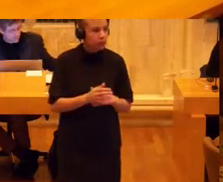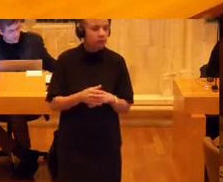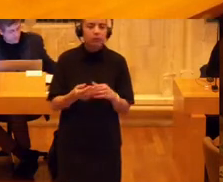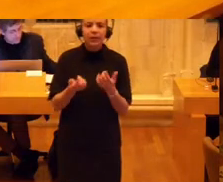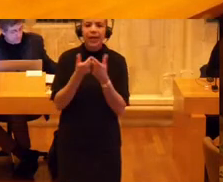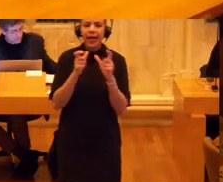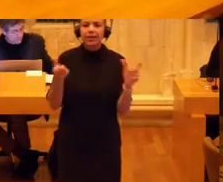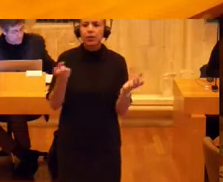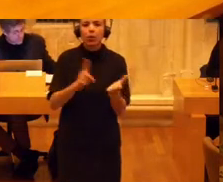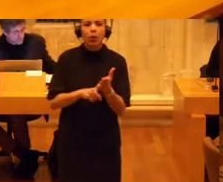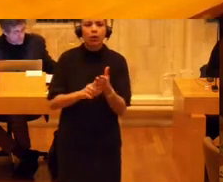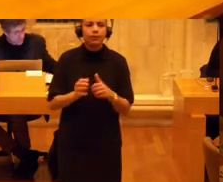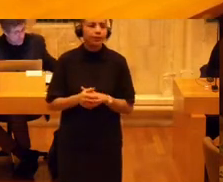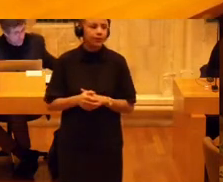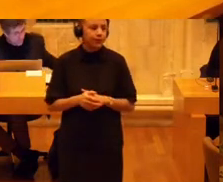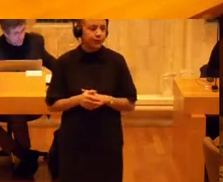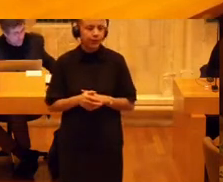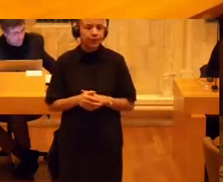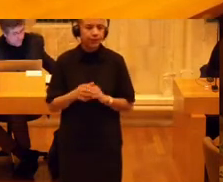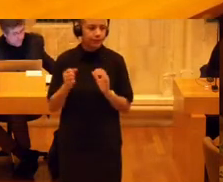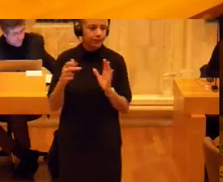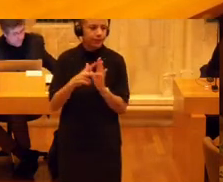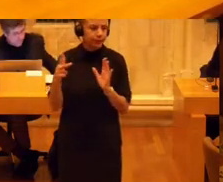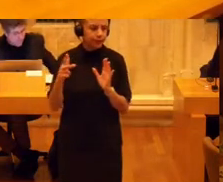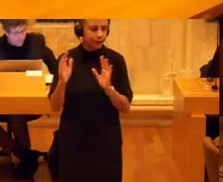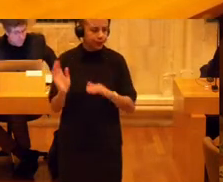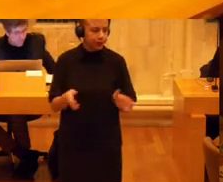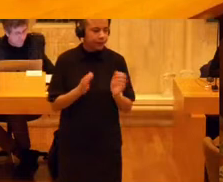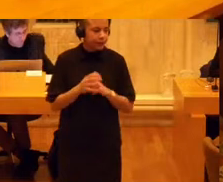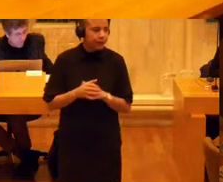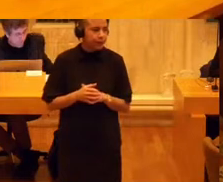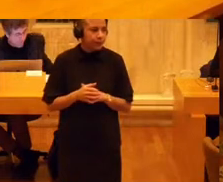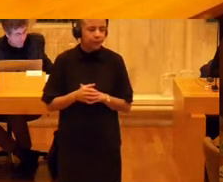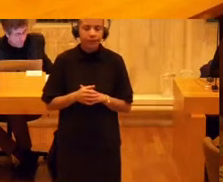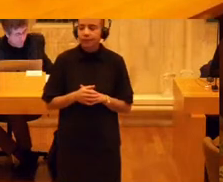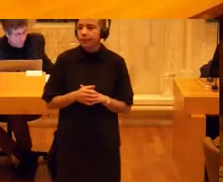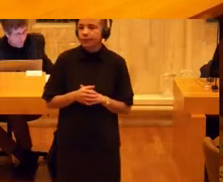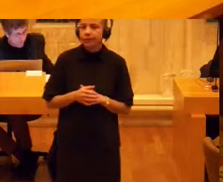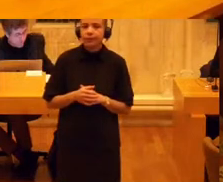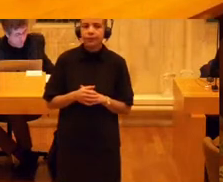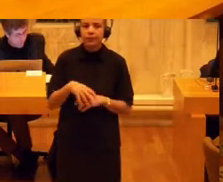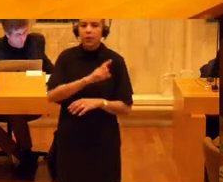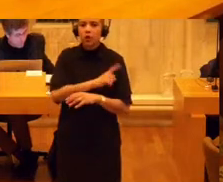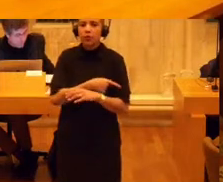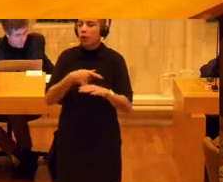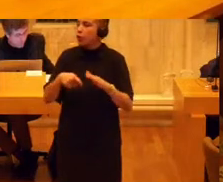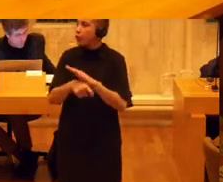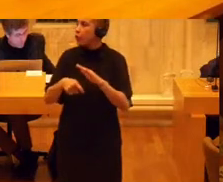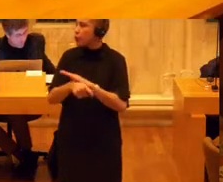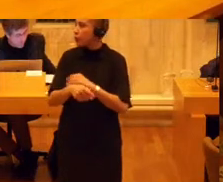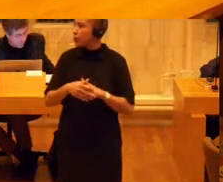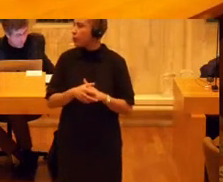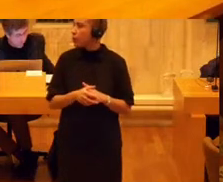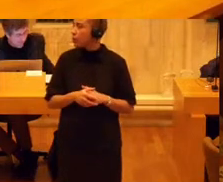d'accès au droit, adopté. Les subventions sport.